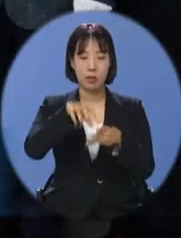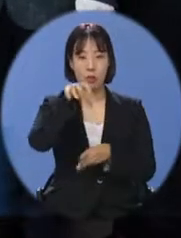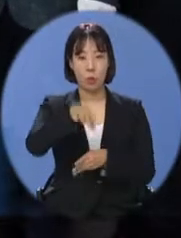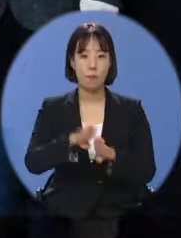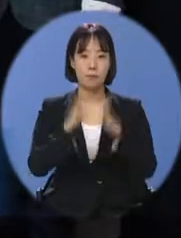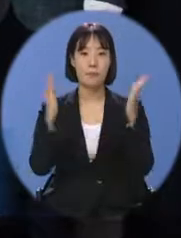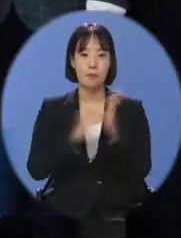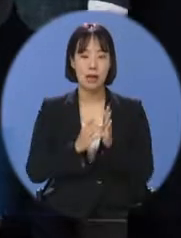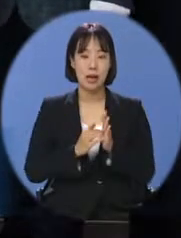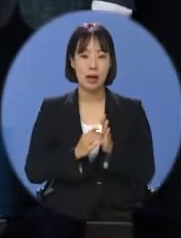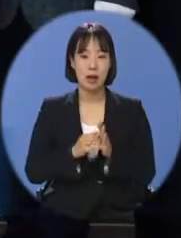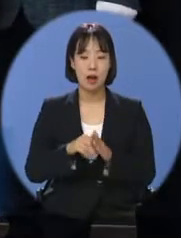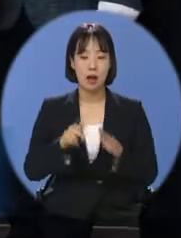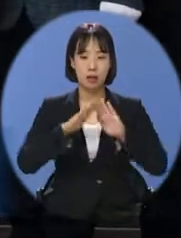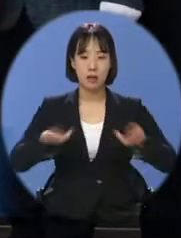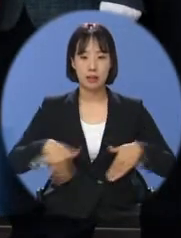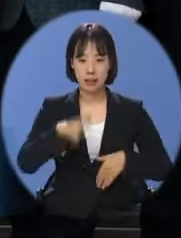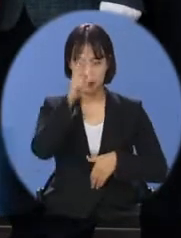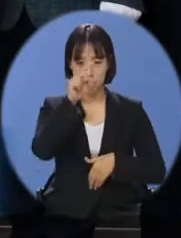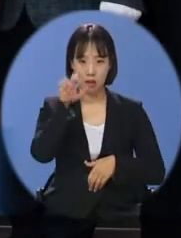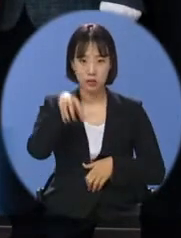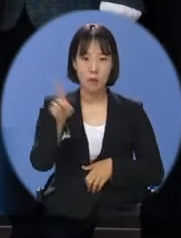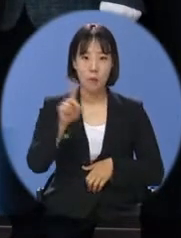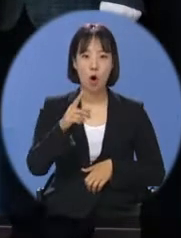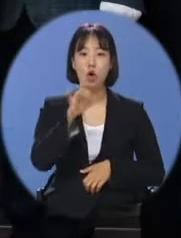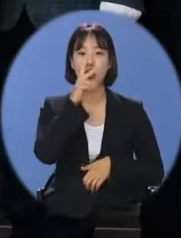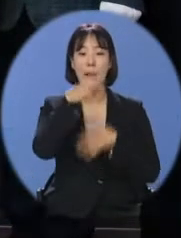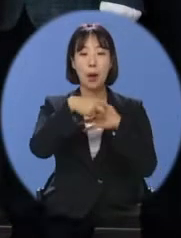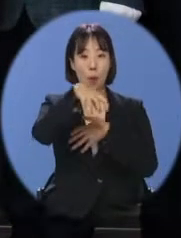열었습니다. 전남지방경찰청은 중앙병원에